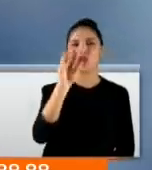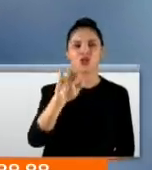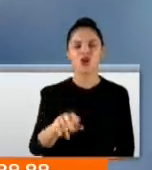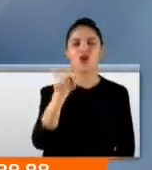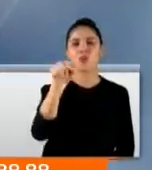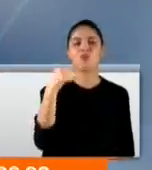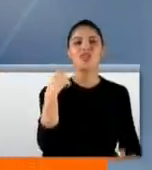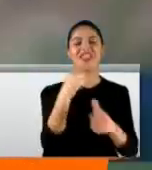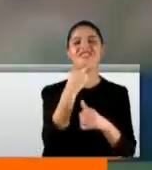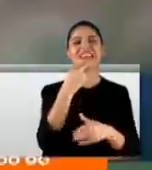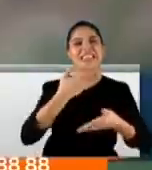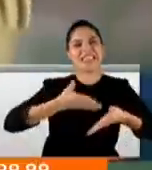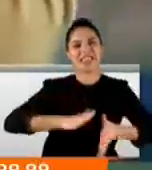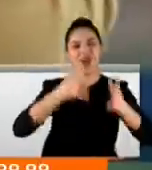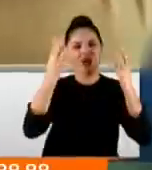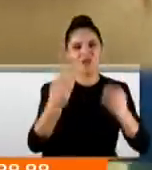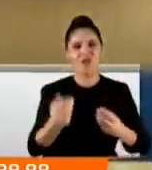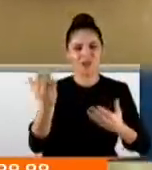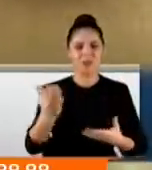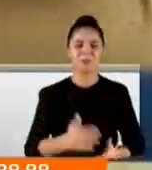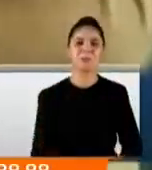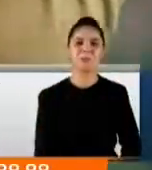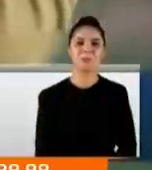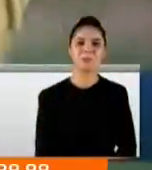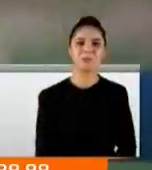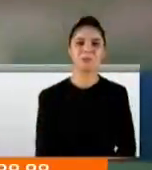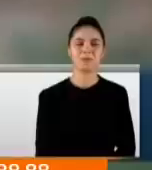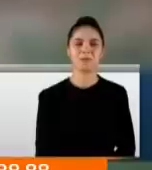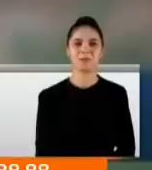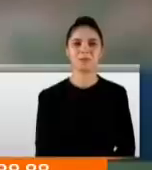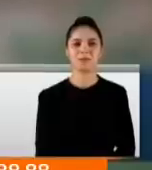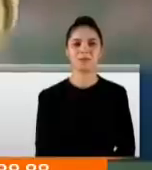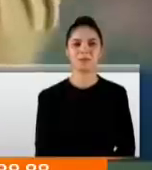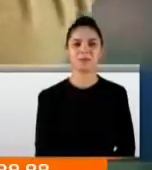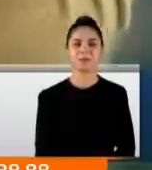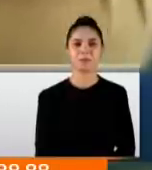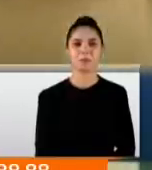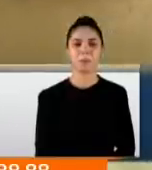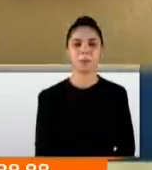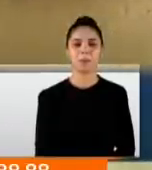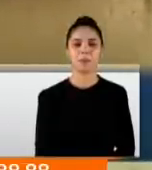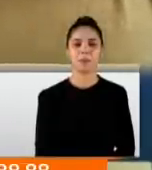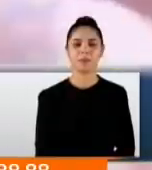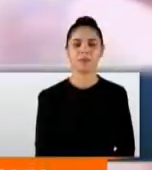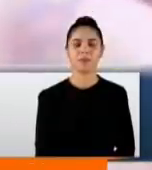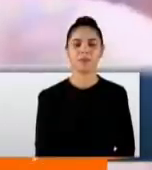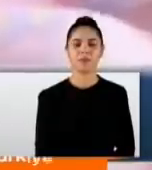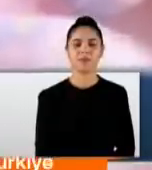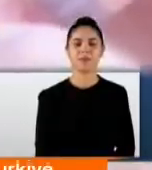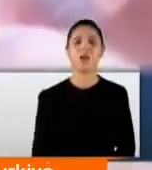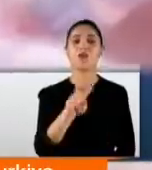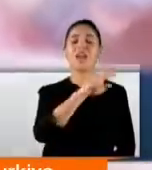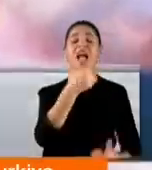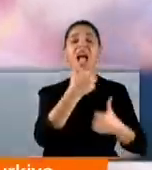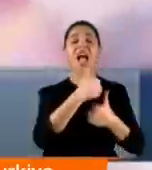bu kez kız oldu. We were truly shocked. It was 100% a surprise. We never expected it. Schwant